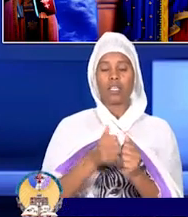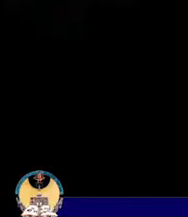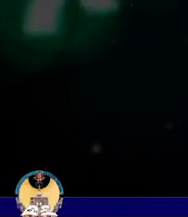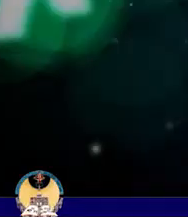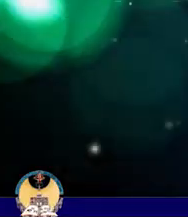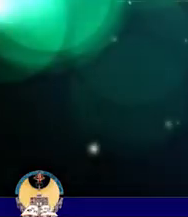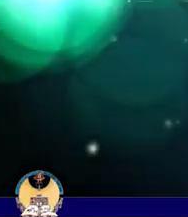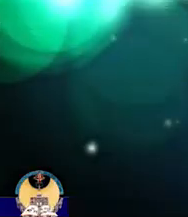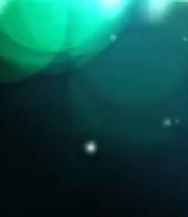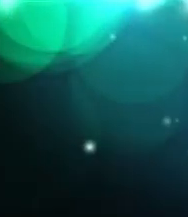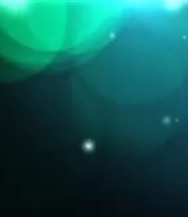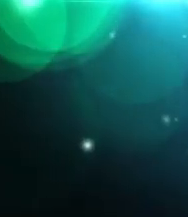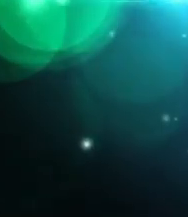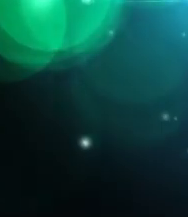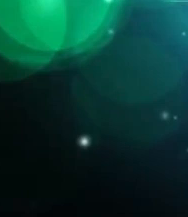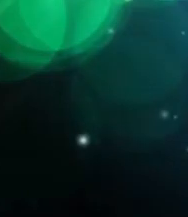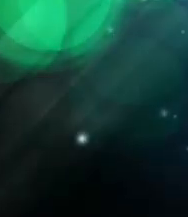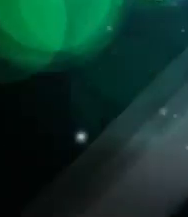ግና